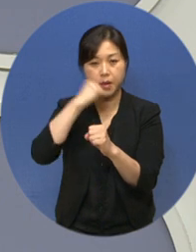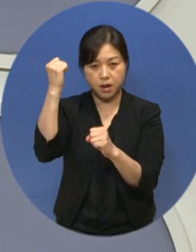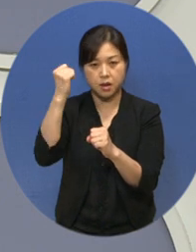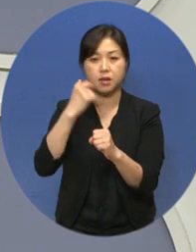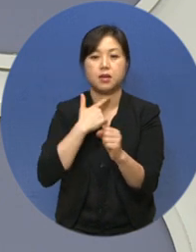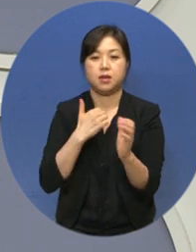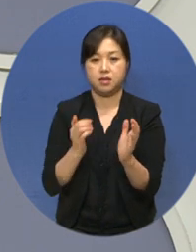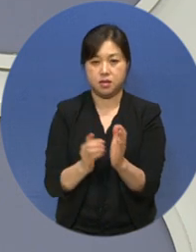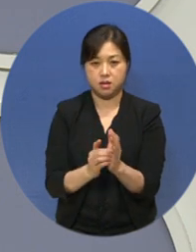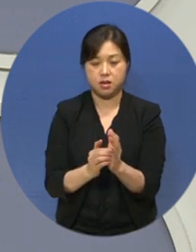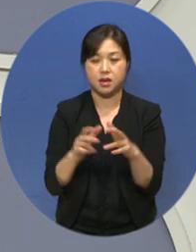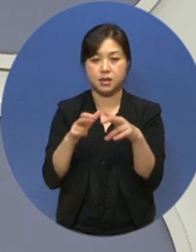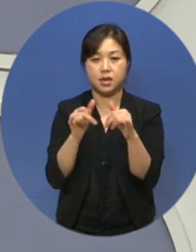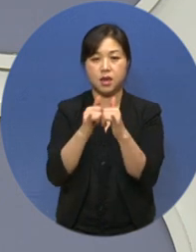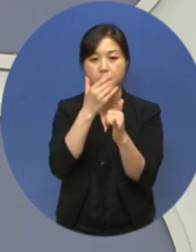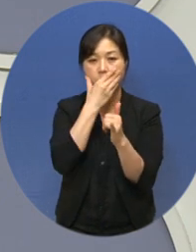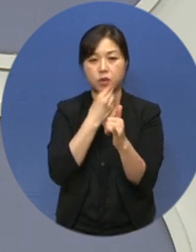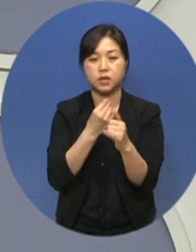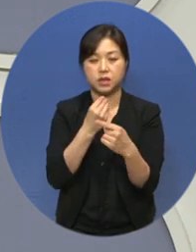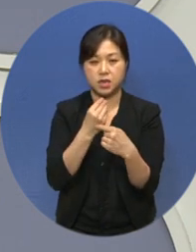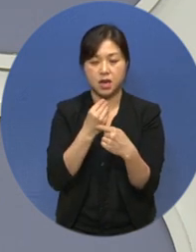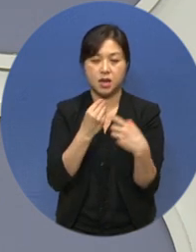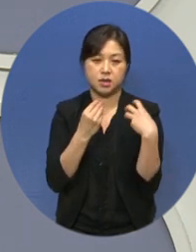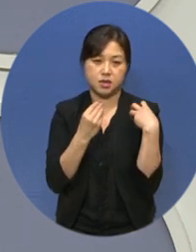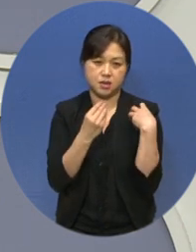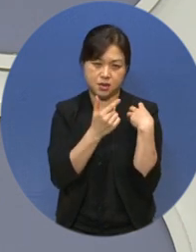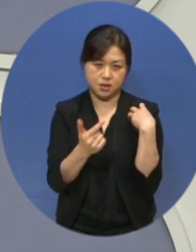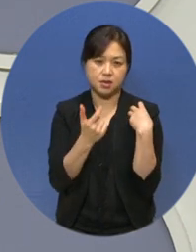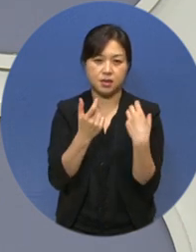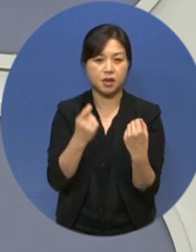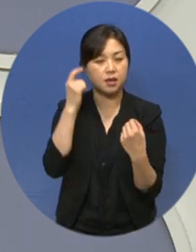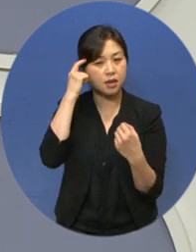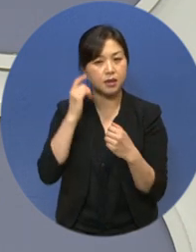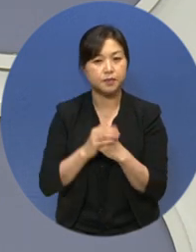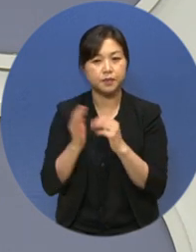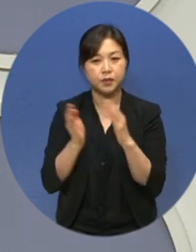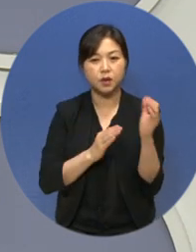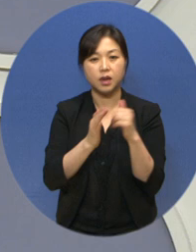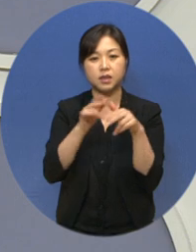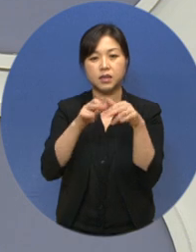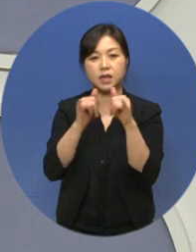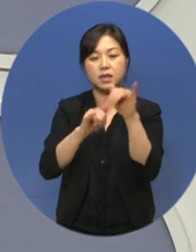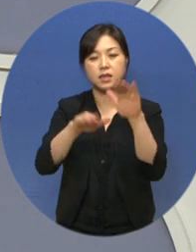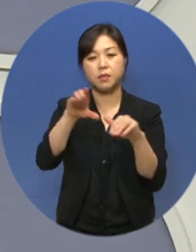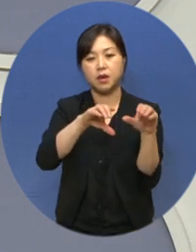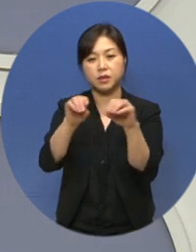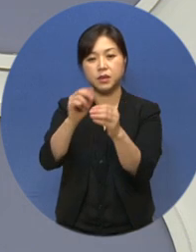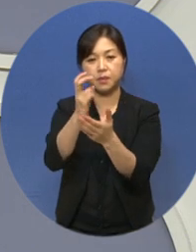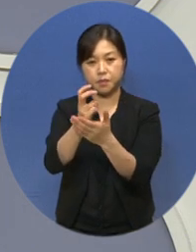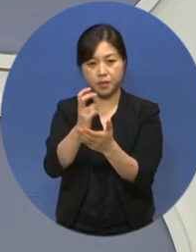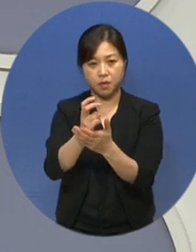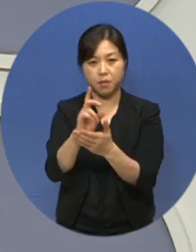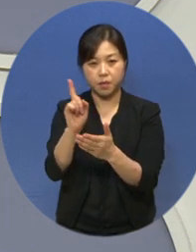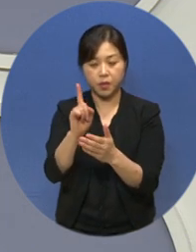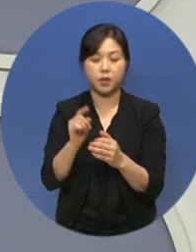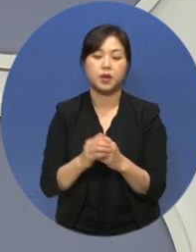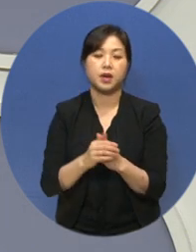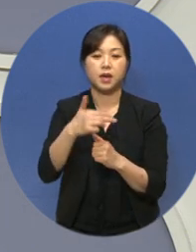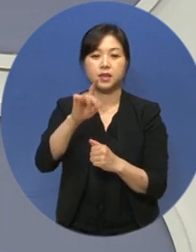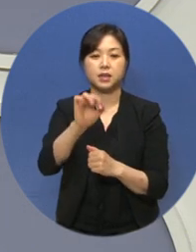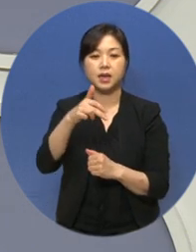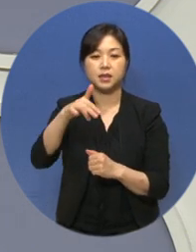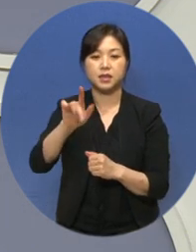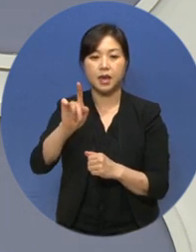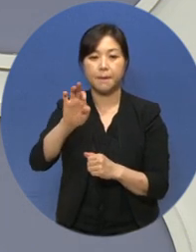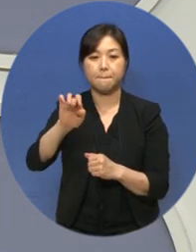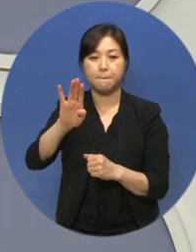에그 복제 커다란 역할을 했다고 보여주고요 장애 차별금지법 있습니다 제가 장차법 이었는데 장애 차별